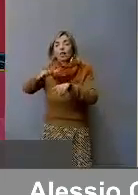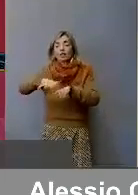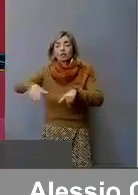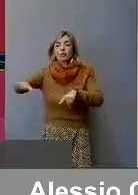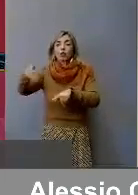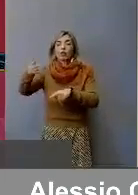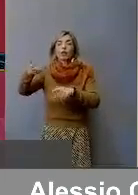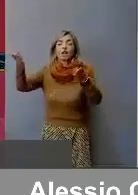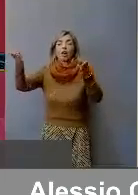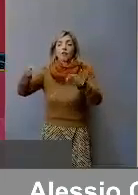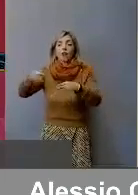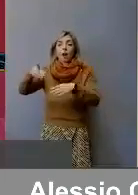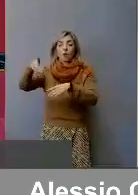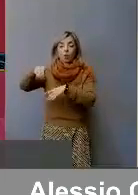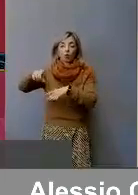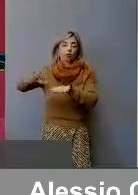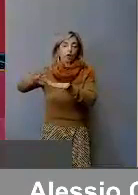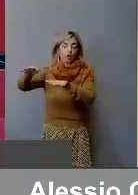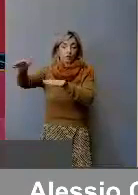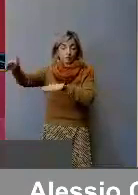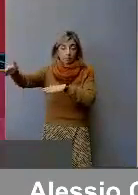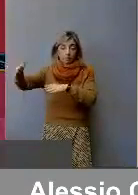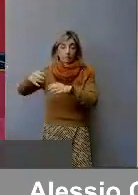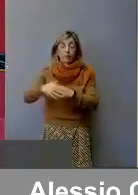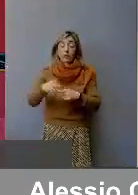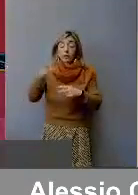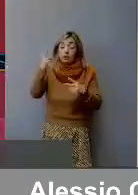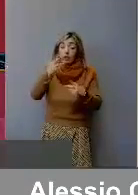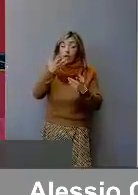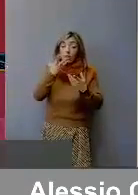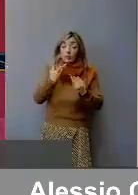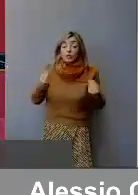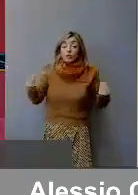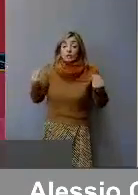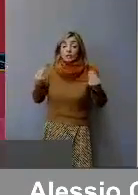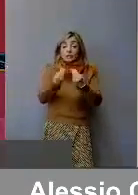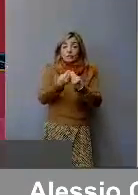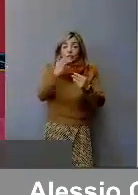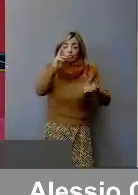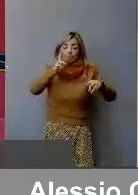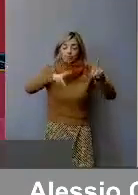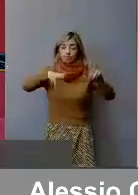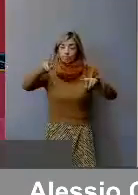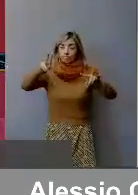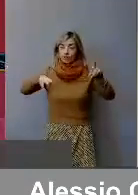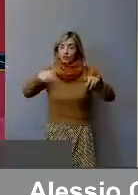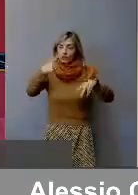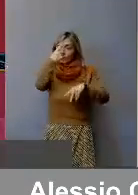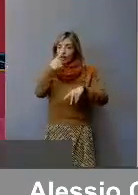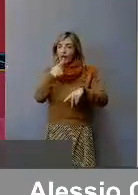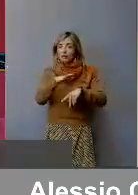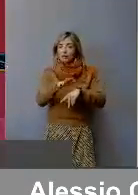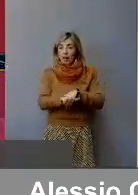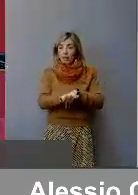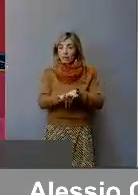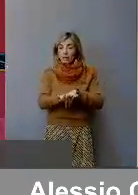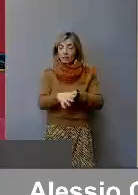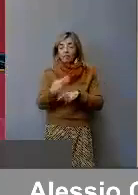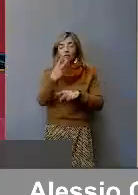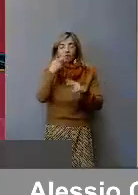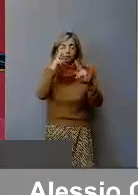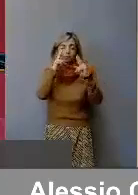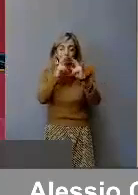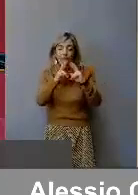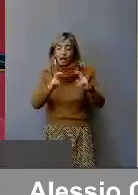per valutare questi aspetti insieme e ripeto queste differenze ma un'analisi cittadina ecco io penso che debba essere un'analisi